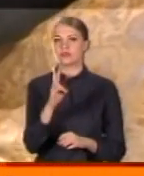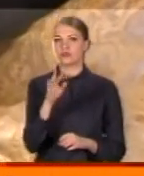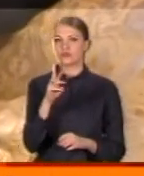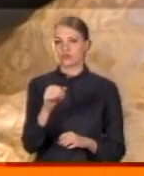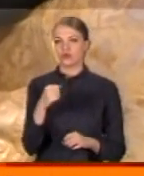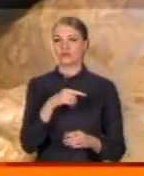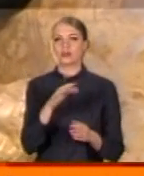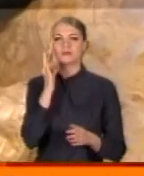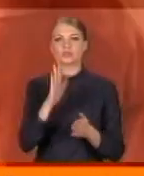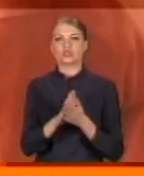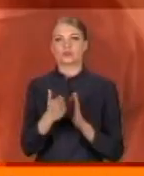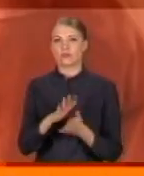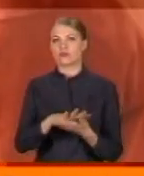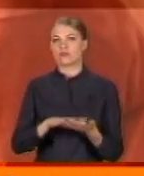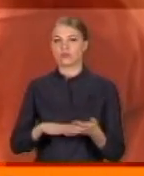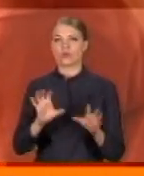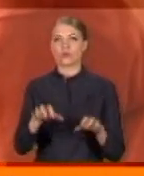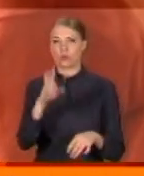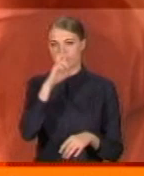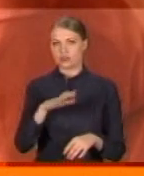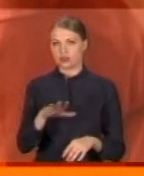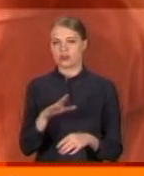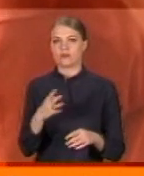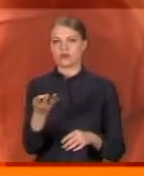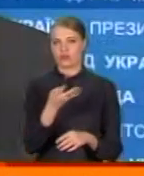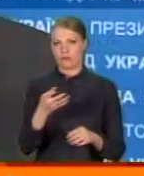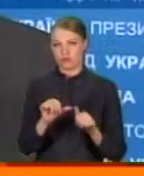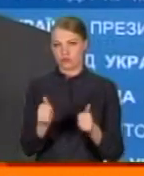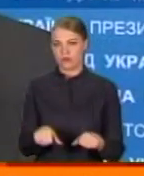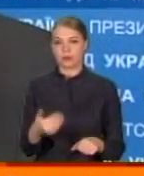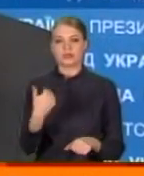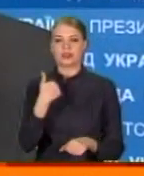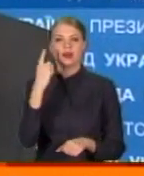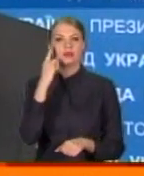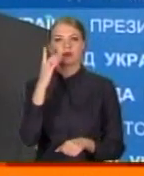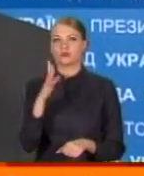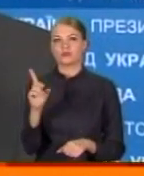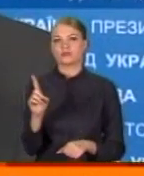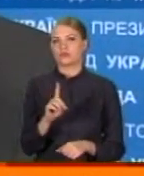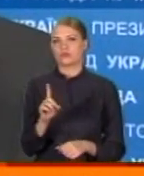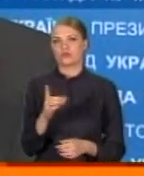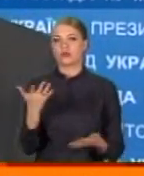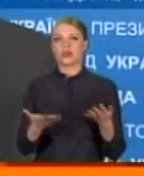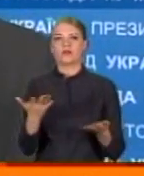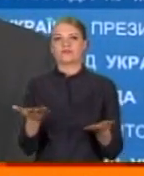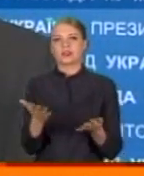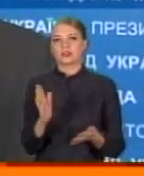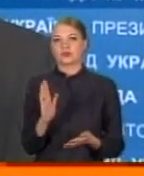Кучма, дію мінських домовленостей продовжать голови держав нормандського формату. Я не думаю, що якийсь